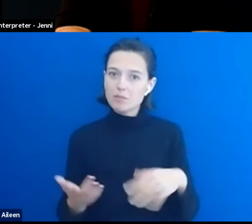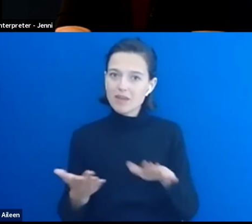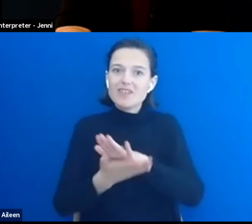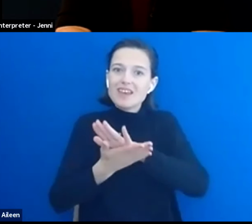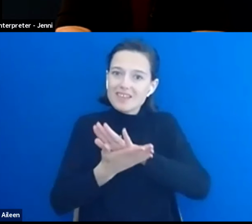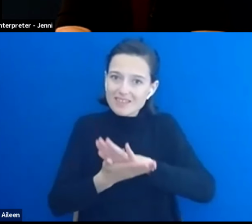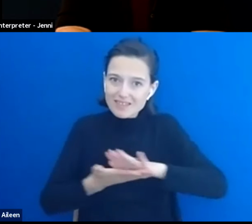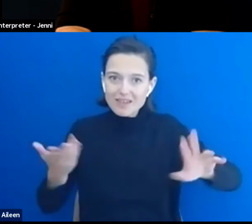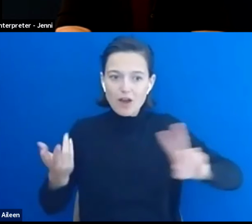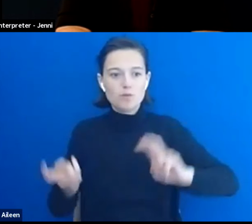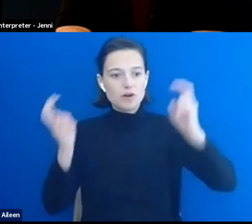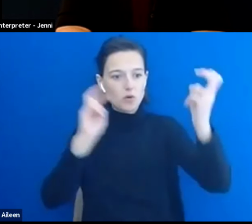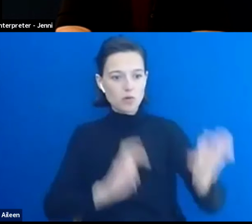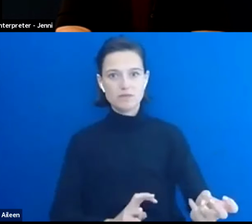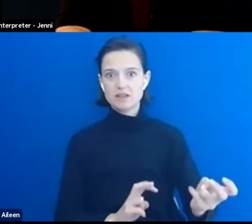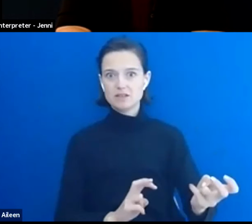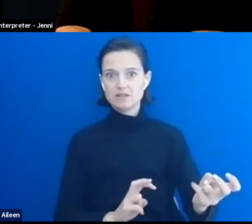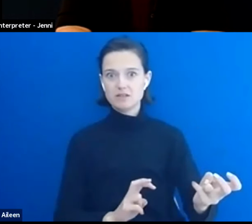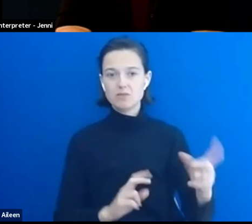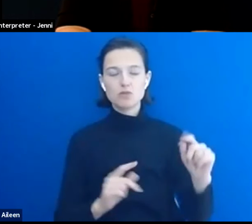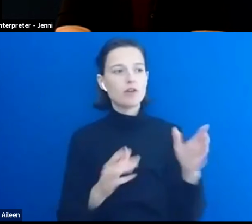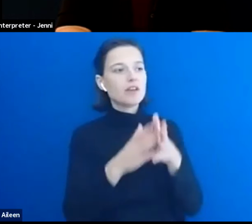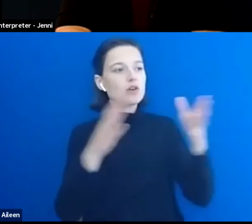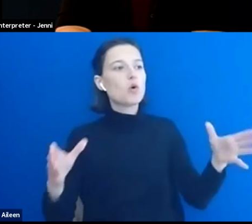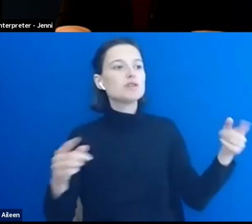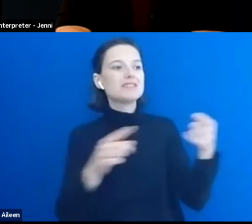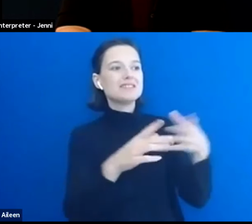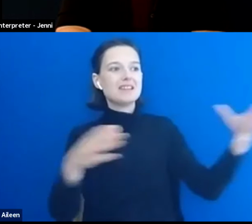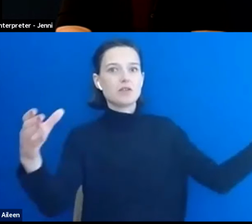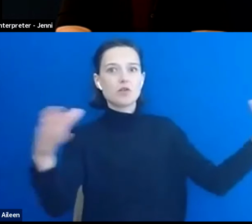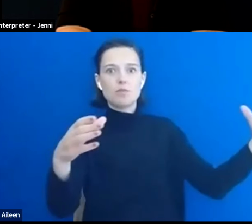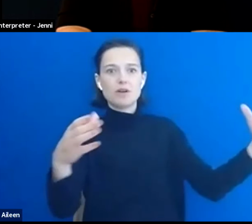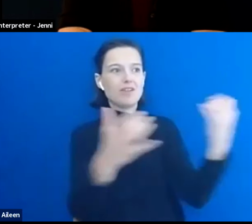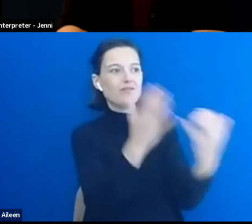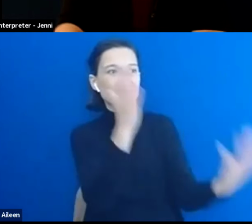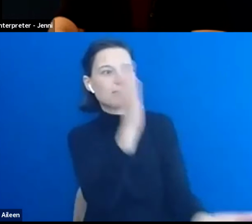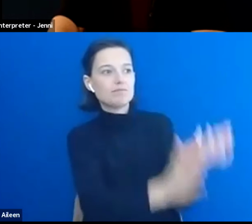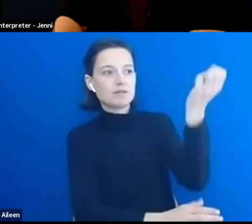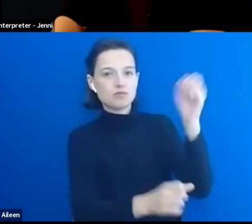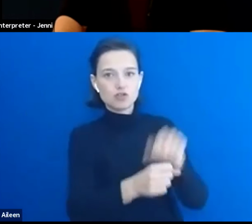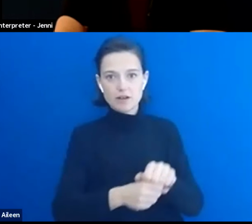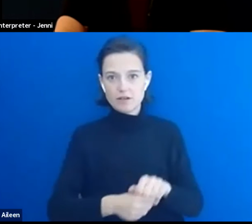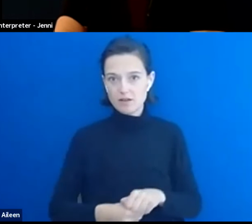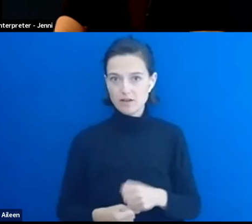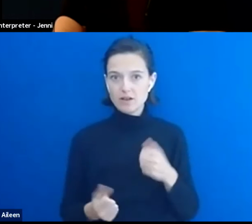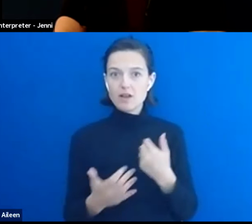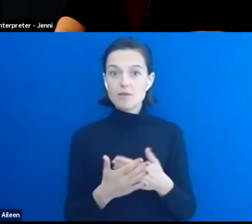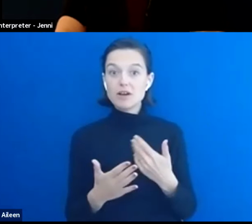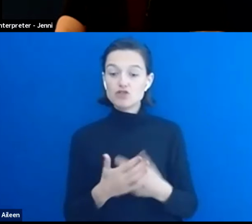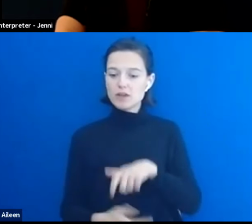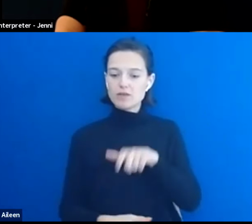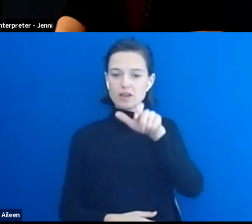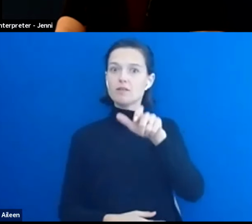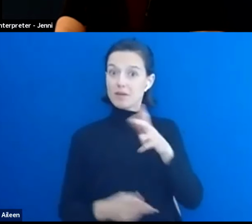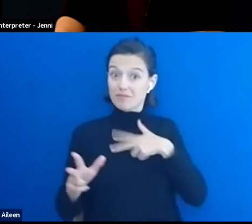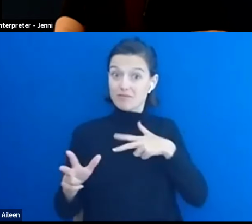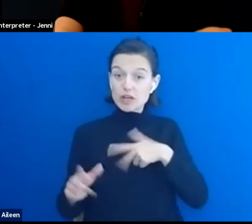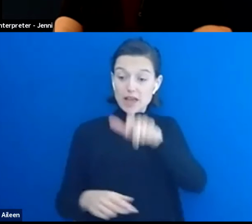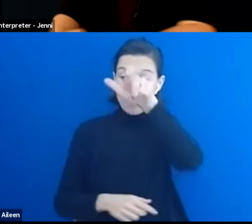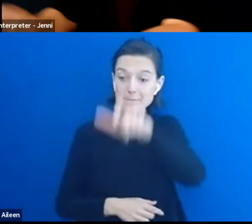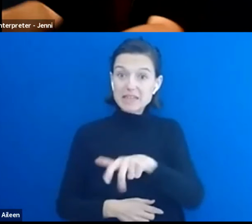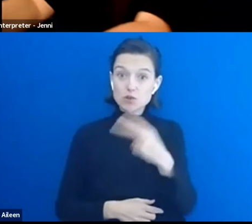eine große Zielgruppe möglichst gut ansprechend ist. Und wenn Sie dann einmal eine Person mit Screenreader über die Schulter geschaut haben und